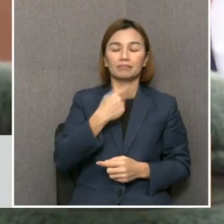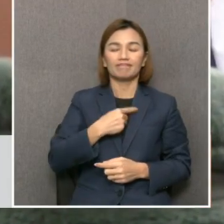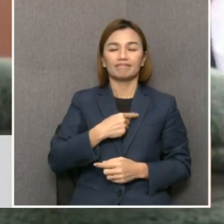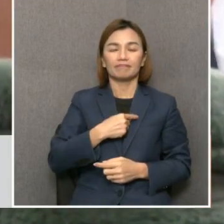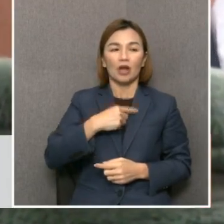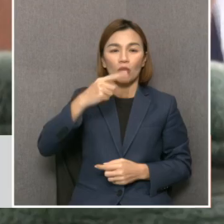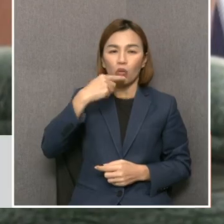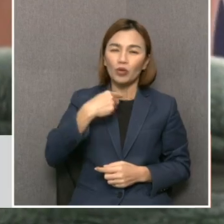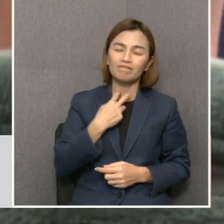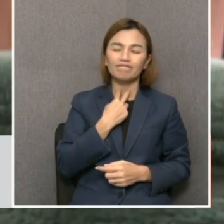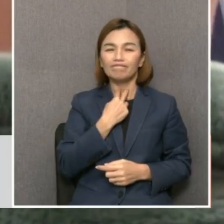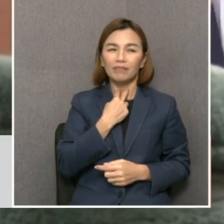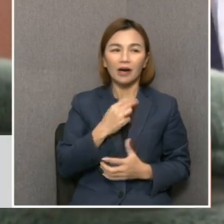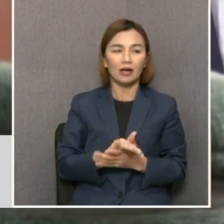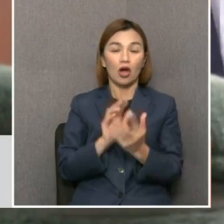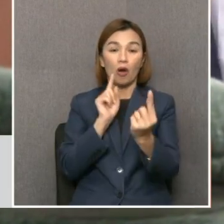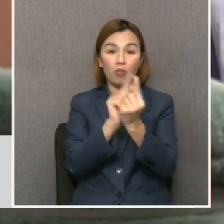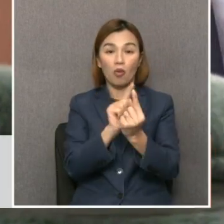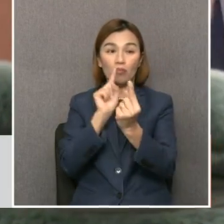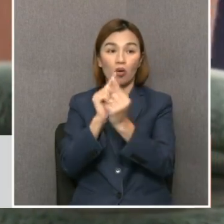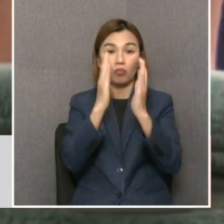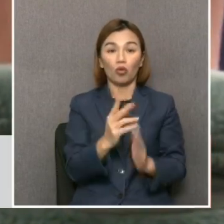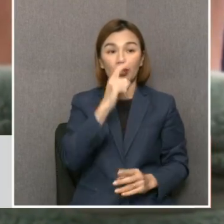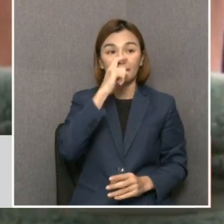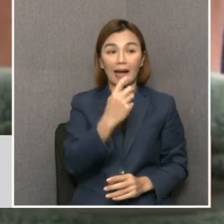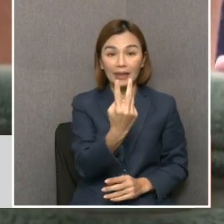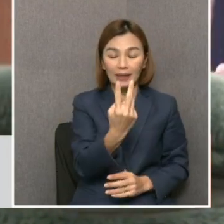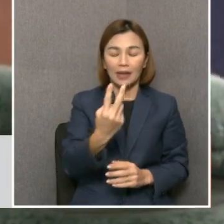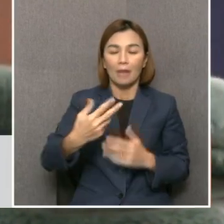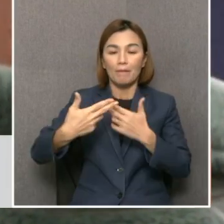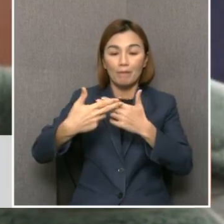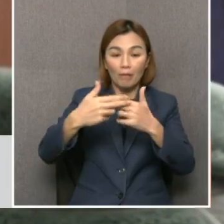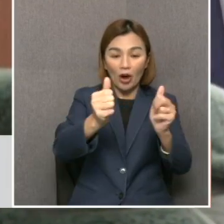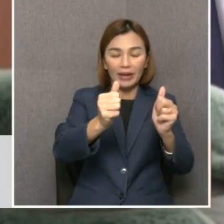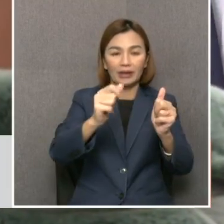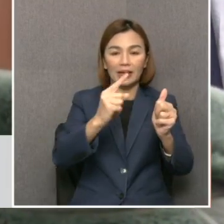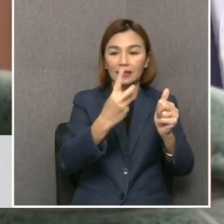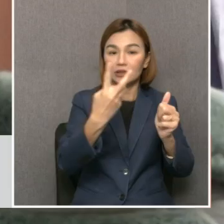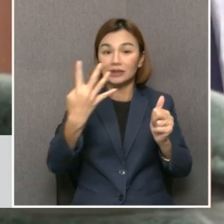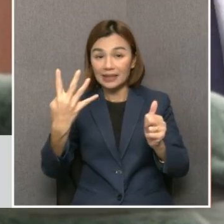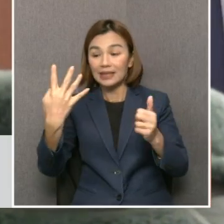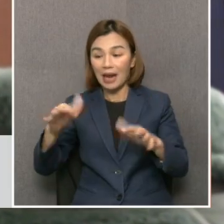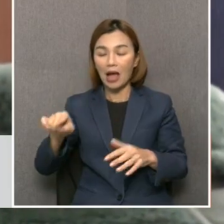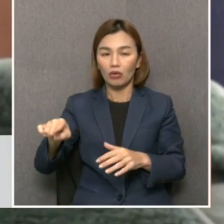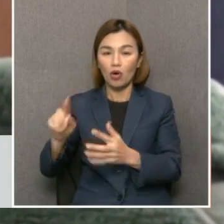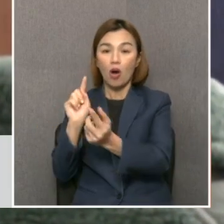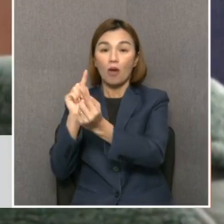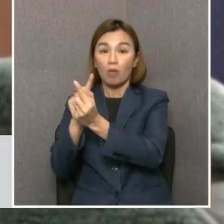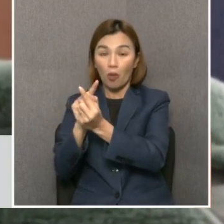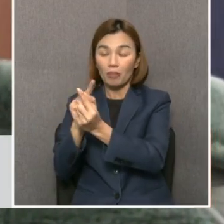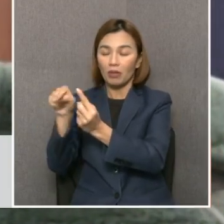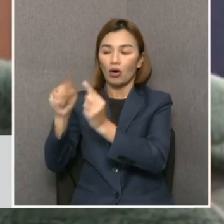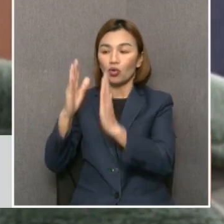กับแรงงานไทย2คนค่ะที่ได้รับการปล่อยตัวในชุดที่4และพบกับ17แรงงานไทยในฟาร์มเกษตรอิสราเ